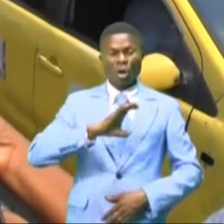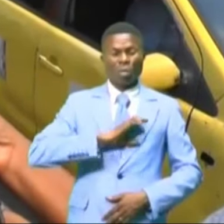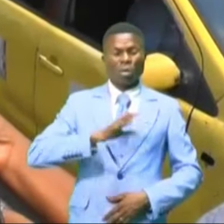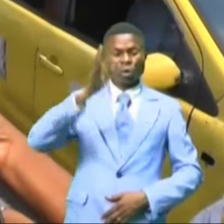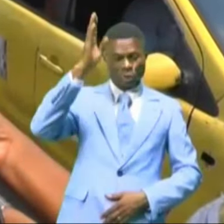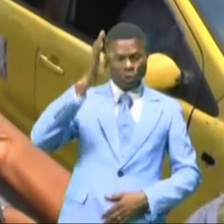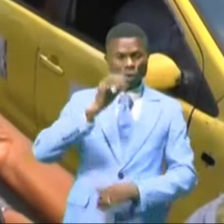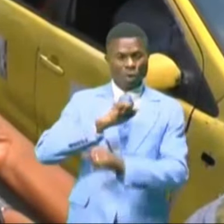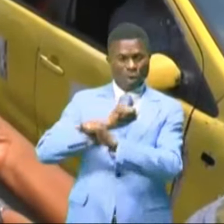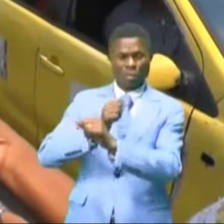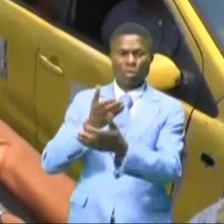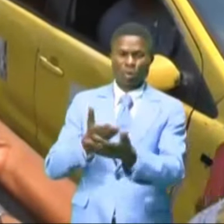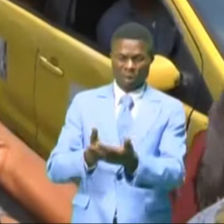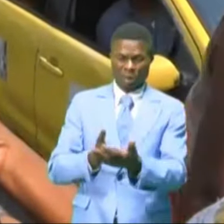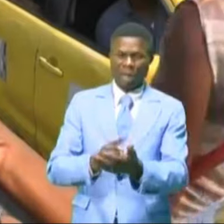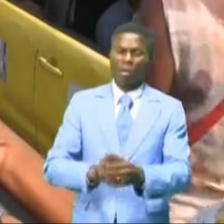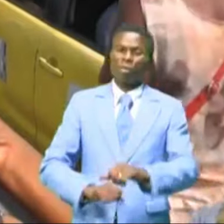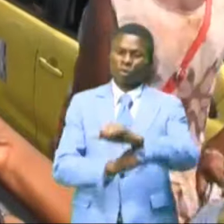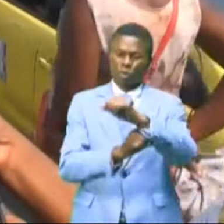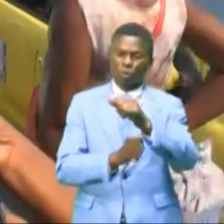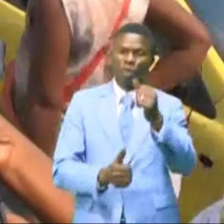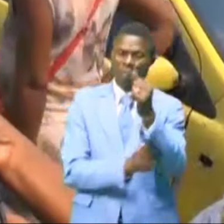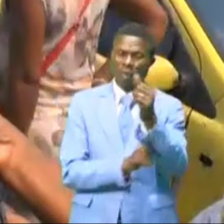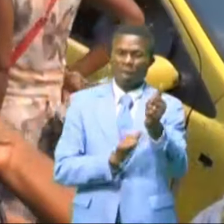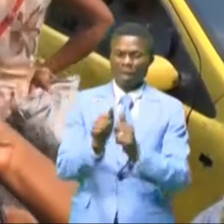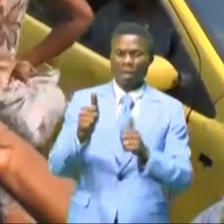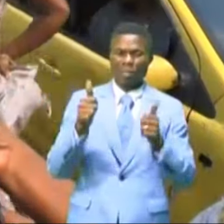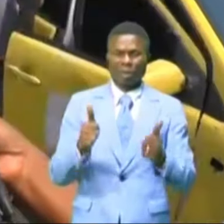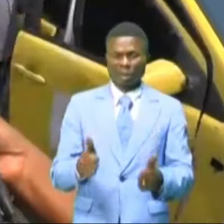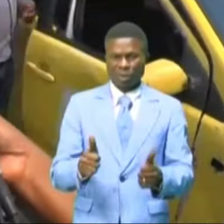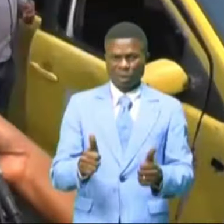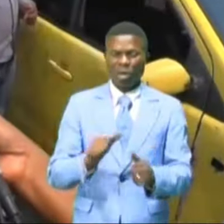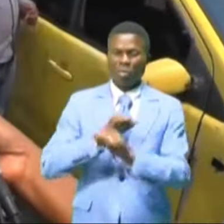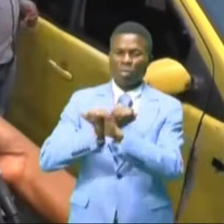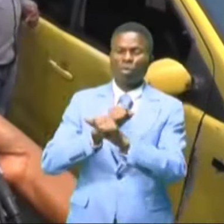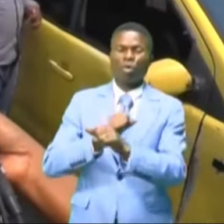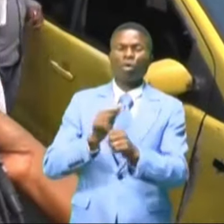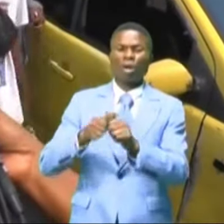routières. Ces mesures de prévention pourront nous éviter des